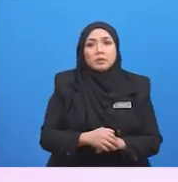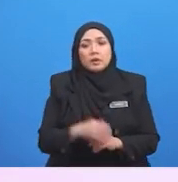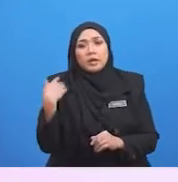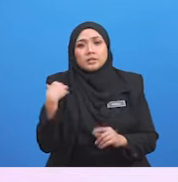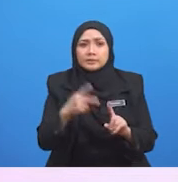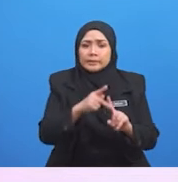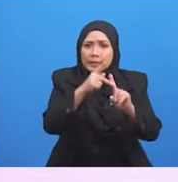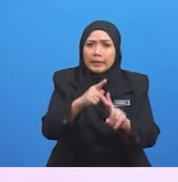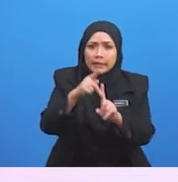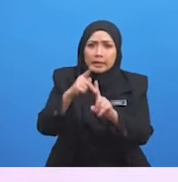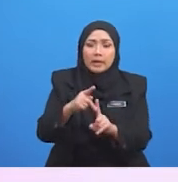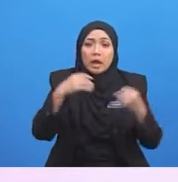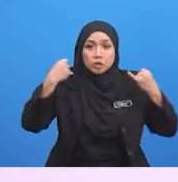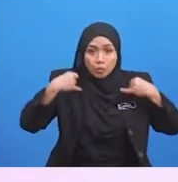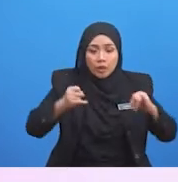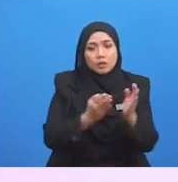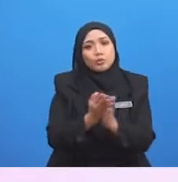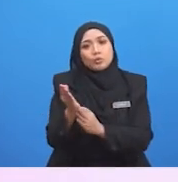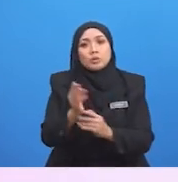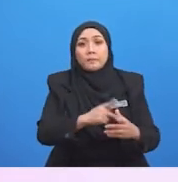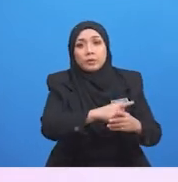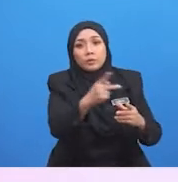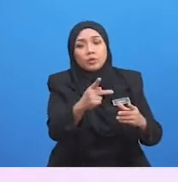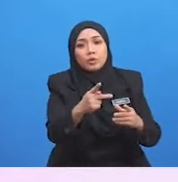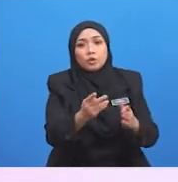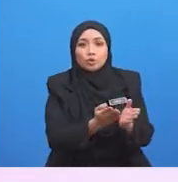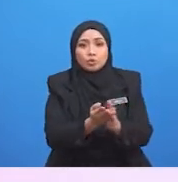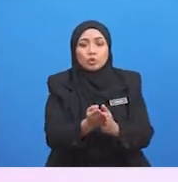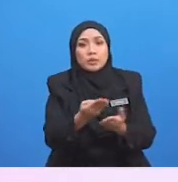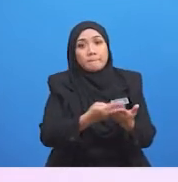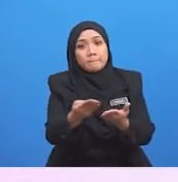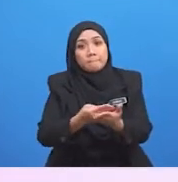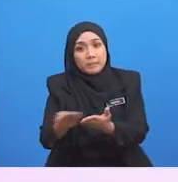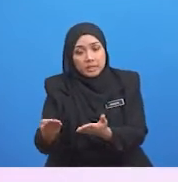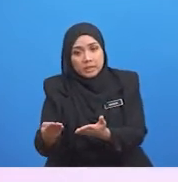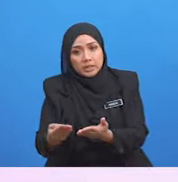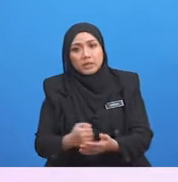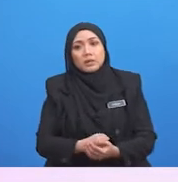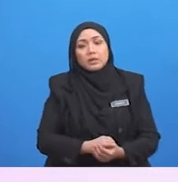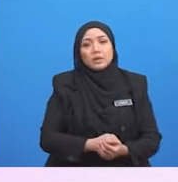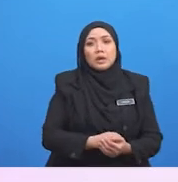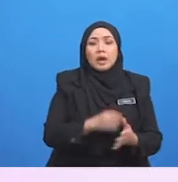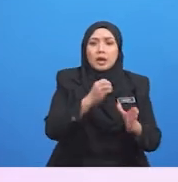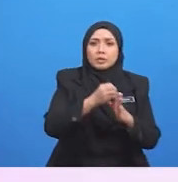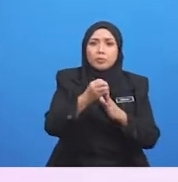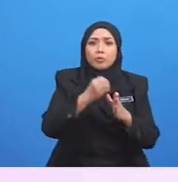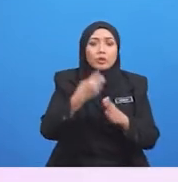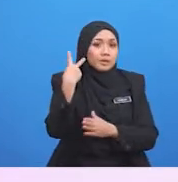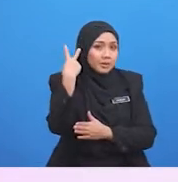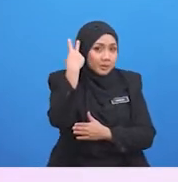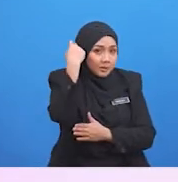khas, dijual terus oleh pengeluar kepada pembeli atau pengguna, ataupun seperti perkhidmatan gunting